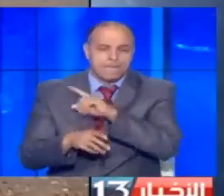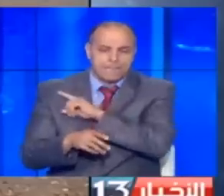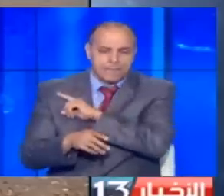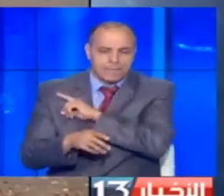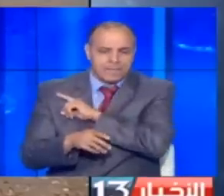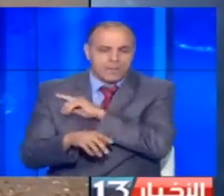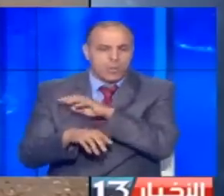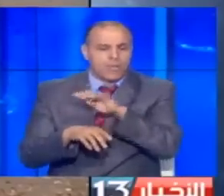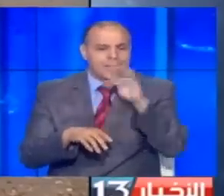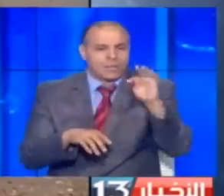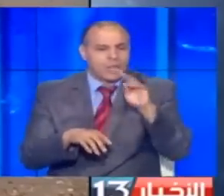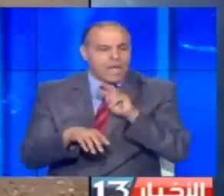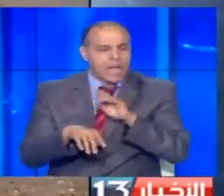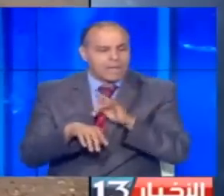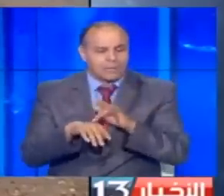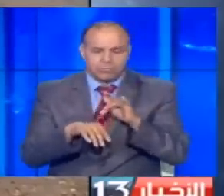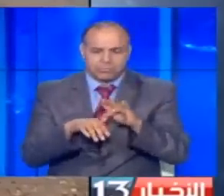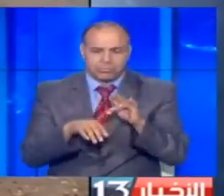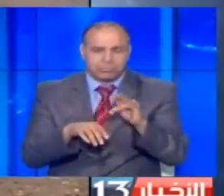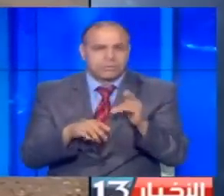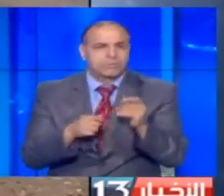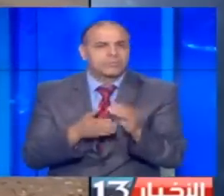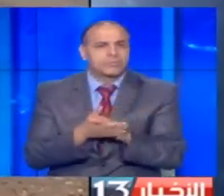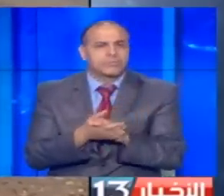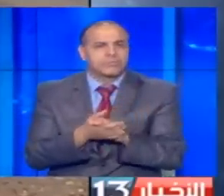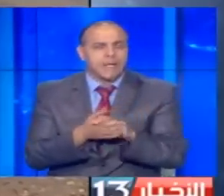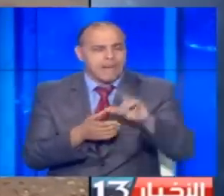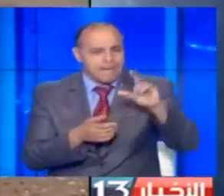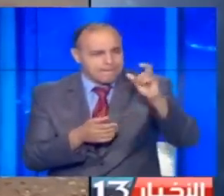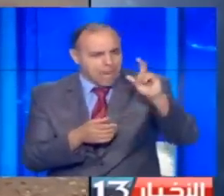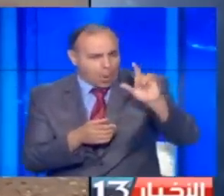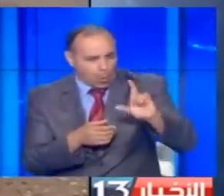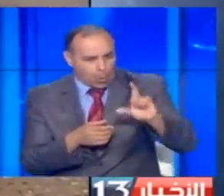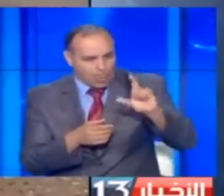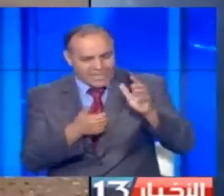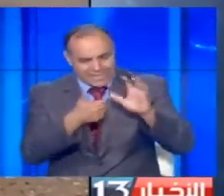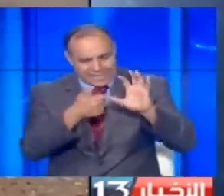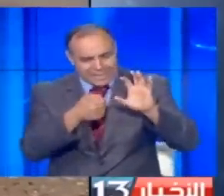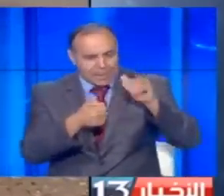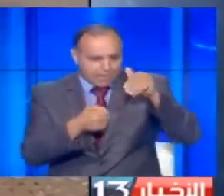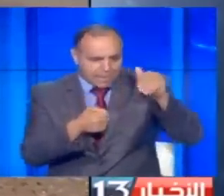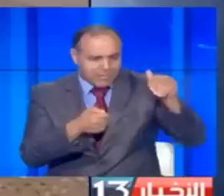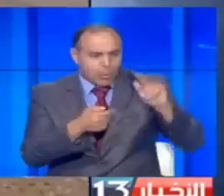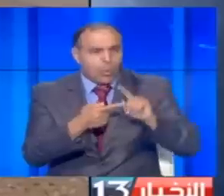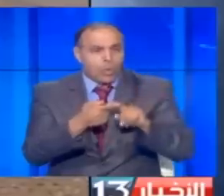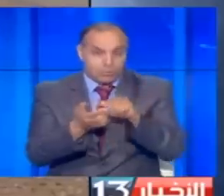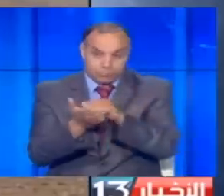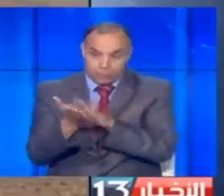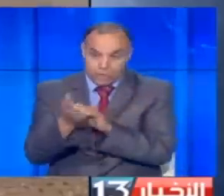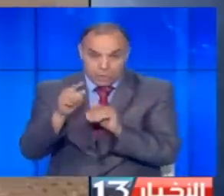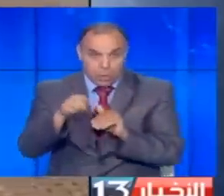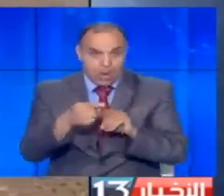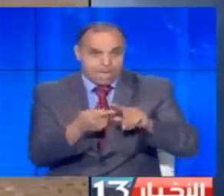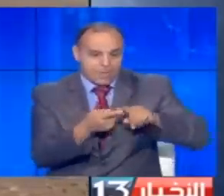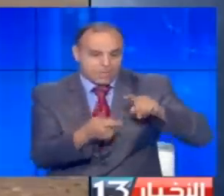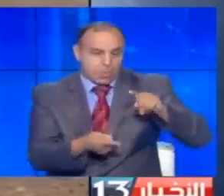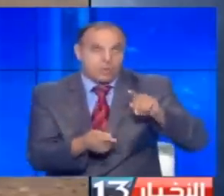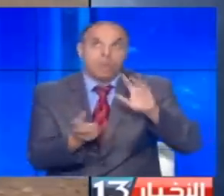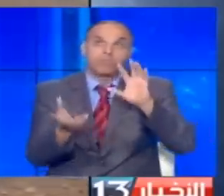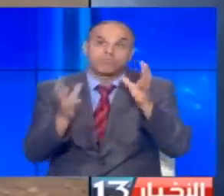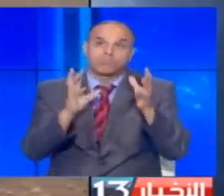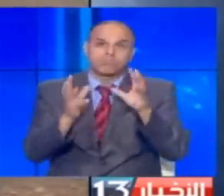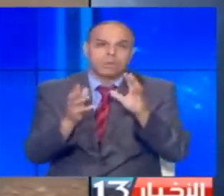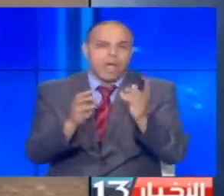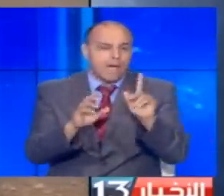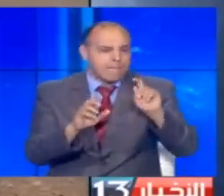طويل وجاب اسلاميه التجاوز الكميات المسجله الستين مليمتر مانو سجله الان على مستوى الاحوال الجويه هو